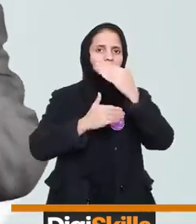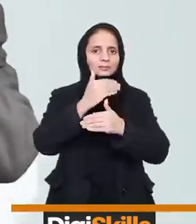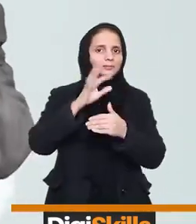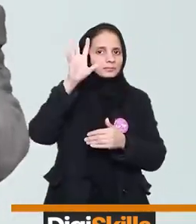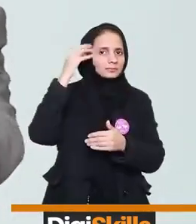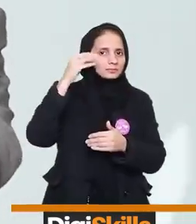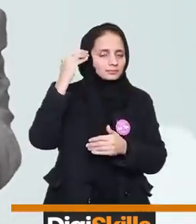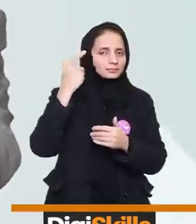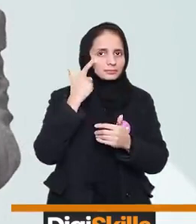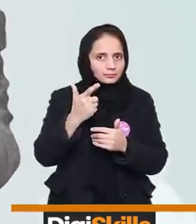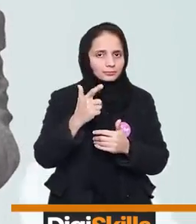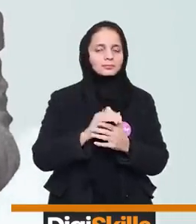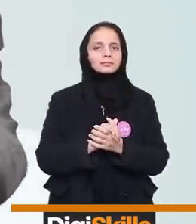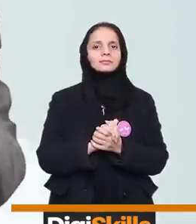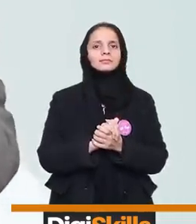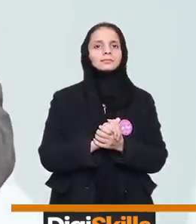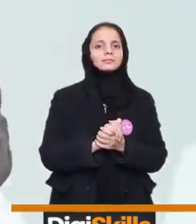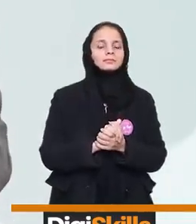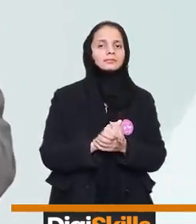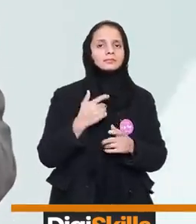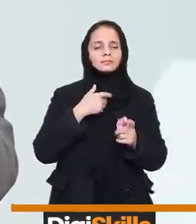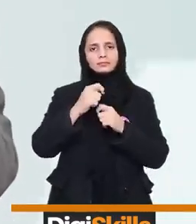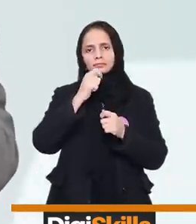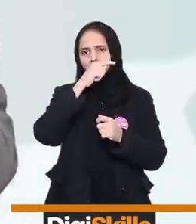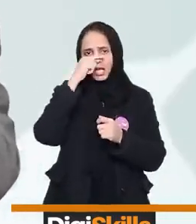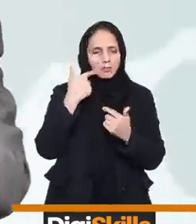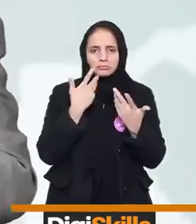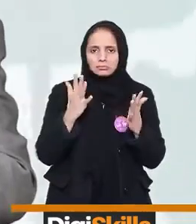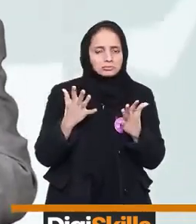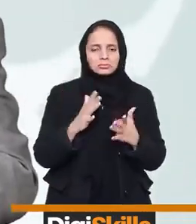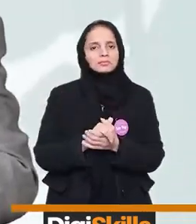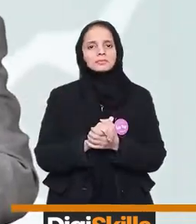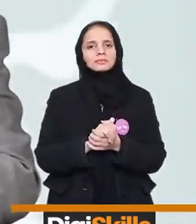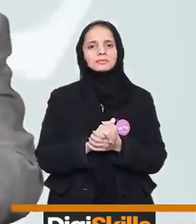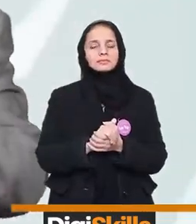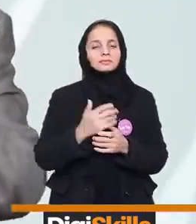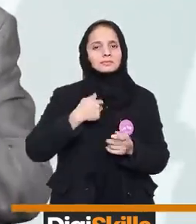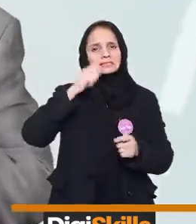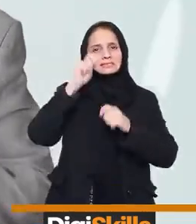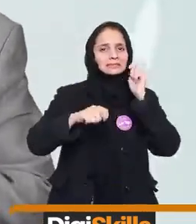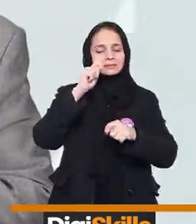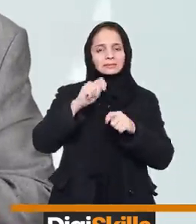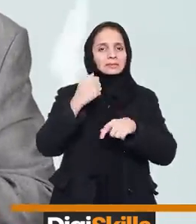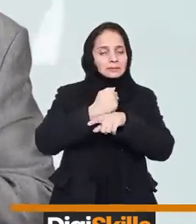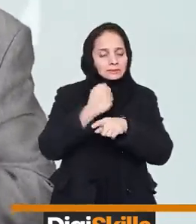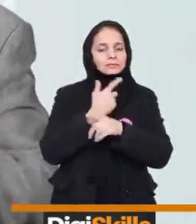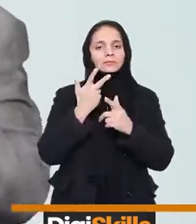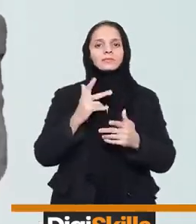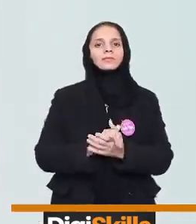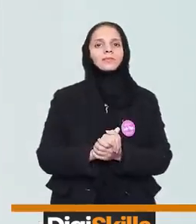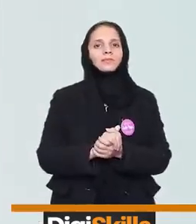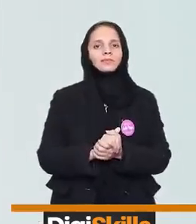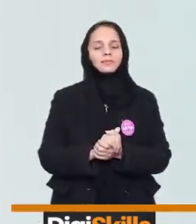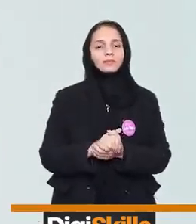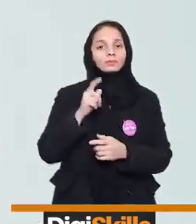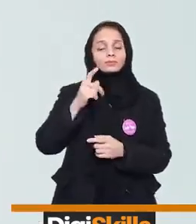ساتھ تجربے کر کے، میں یہ بھی کہنے میں کوئی شرم محسوس نہیں کرتا، مار کھا کھا کے سیکھی.